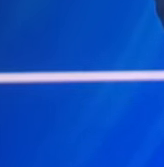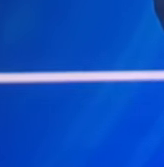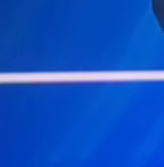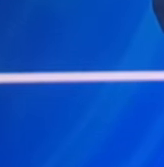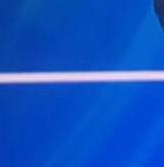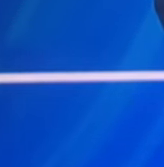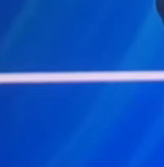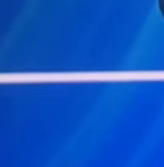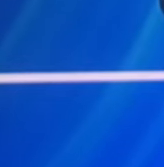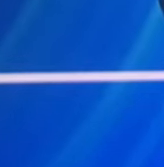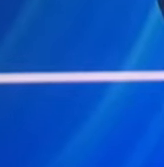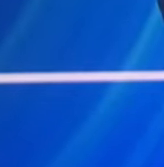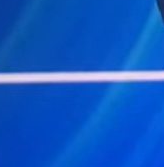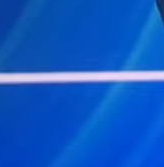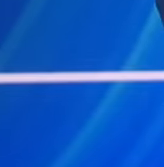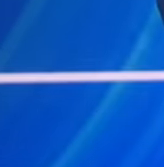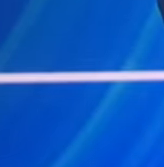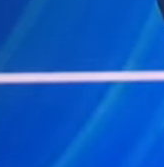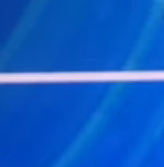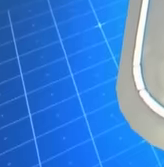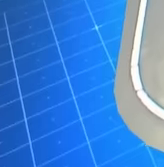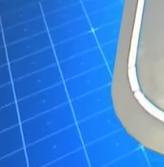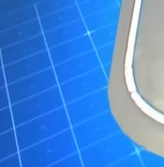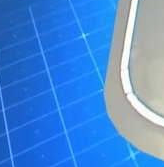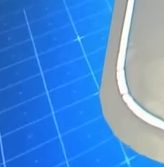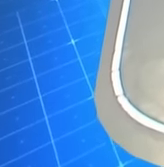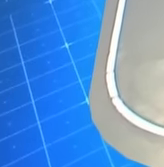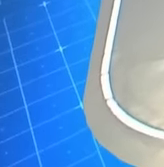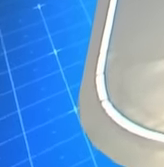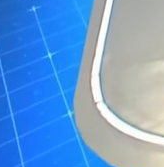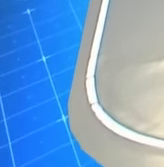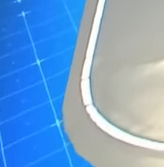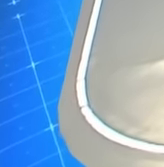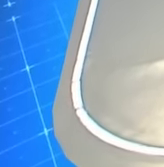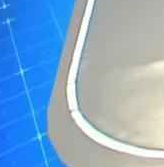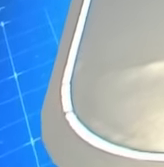ng Pilipino, sama-sama tayong magiging saksi!